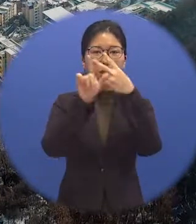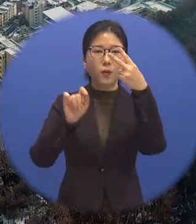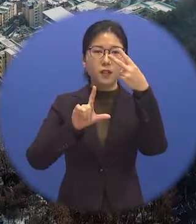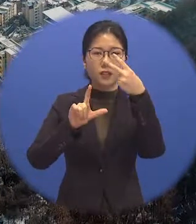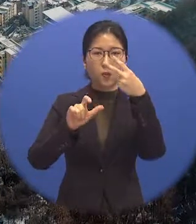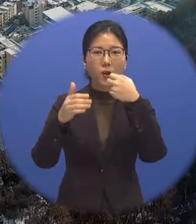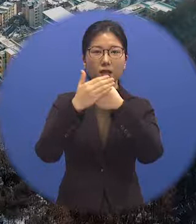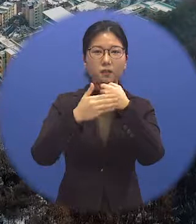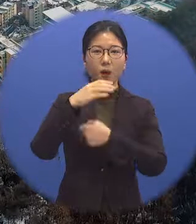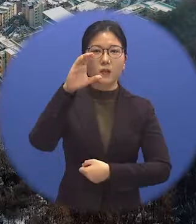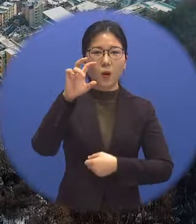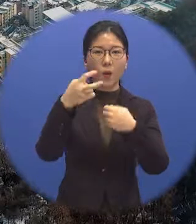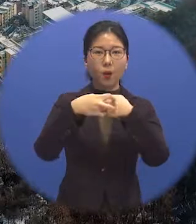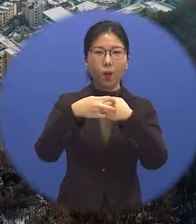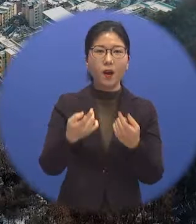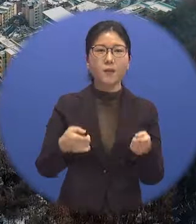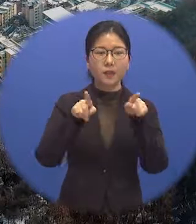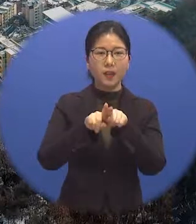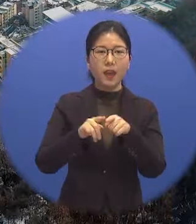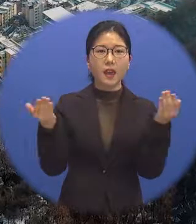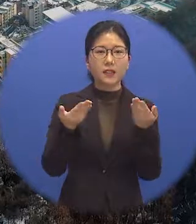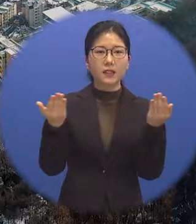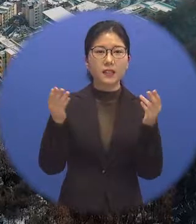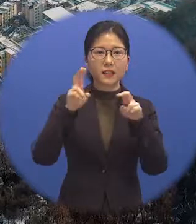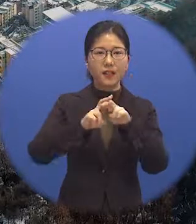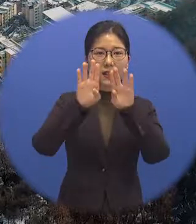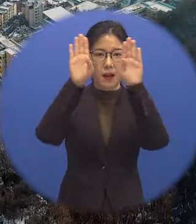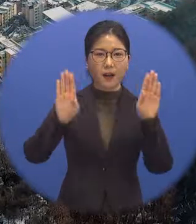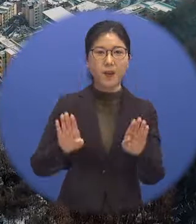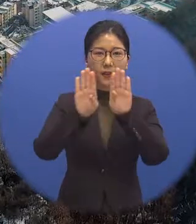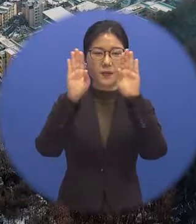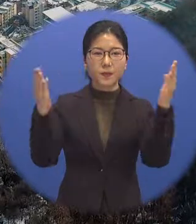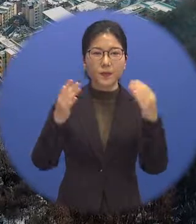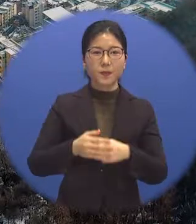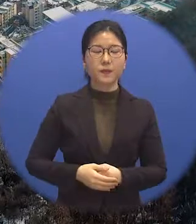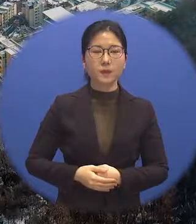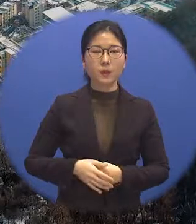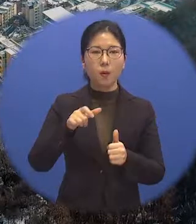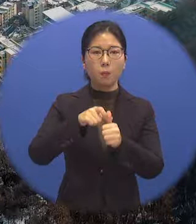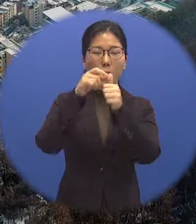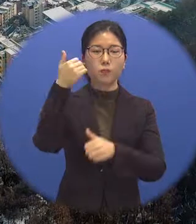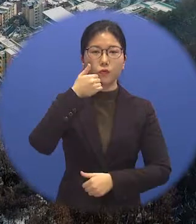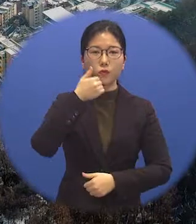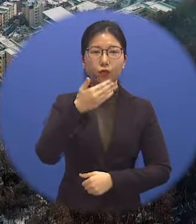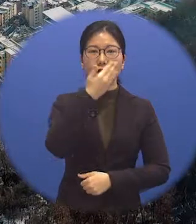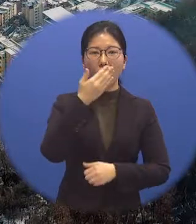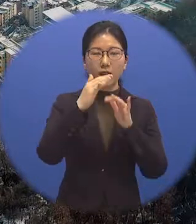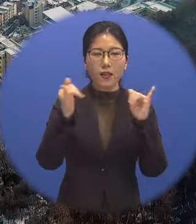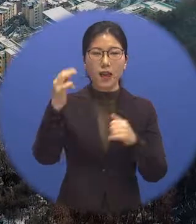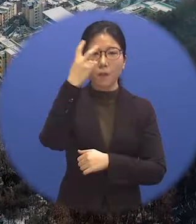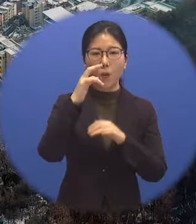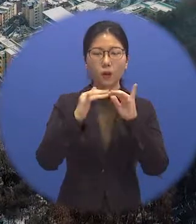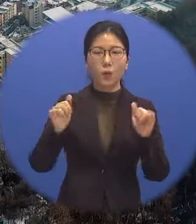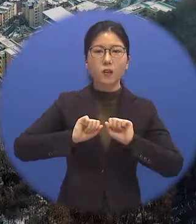은평구는 다음 달 15일 은평 성모병원과 함께 잡는 일자리 박람회를 개최합니다. 채용 규모는